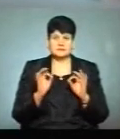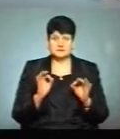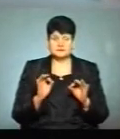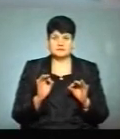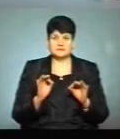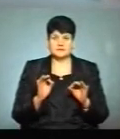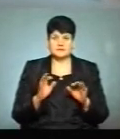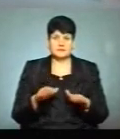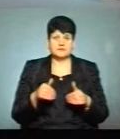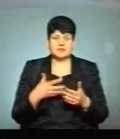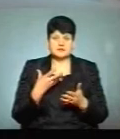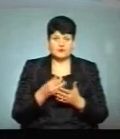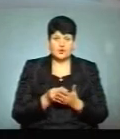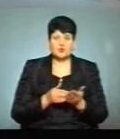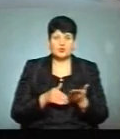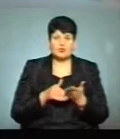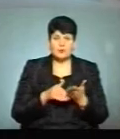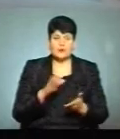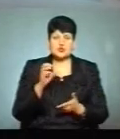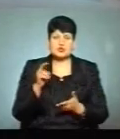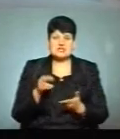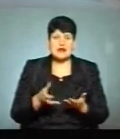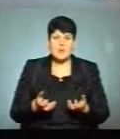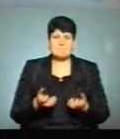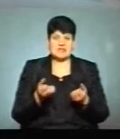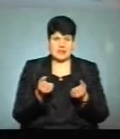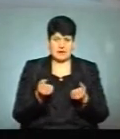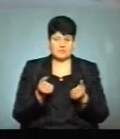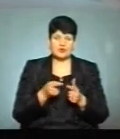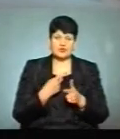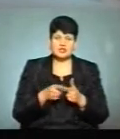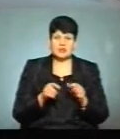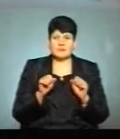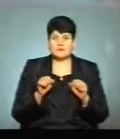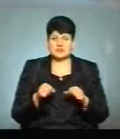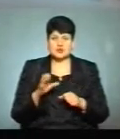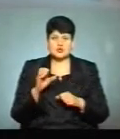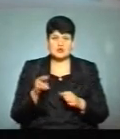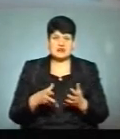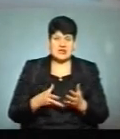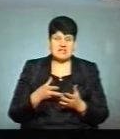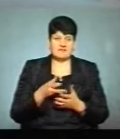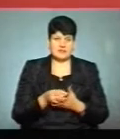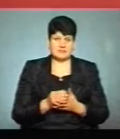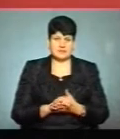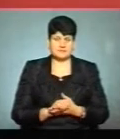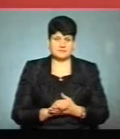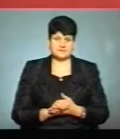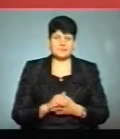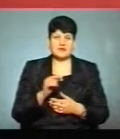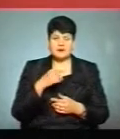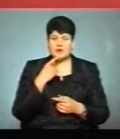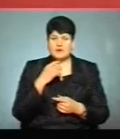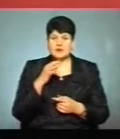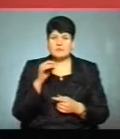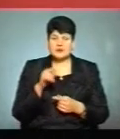їм також свою допомогу чи соціальну підтримку, чи, можливо, це і соціальні виплати, якщо сім'я така потрібна. Отже, ви кажете про те, що